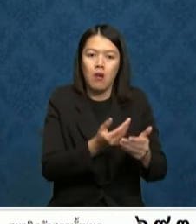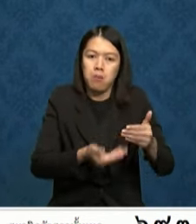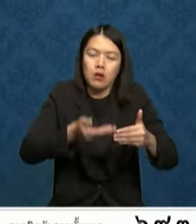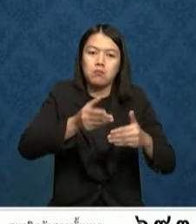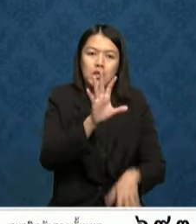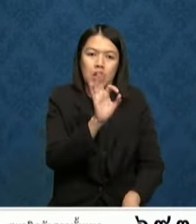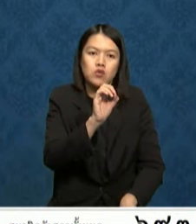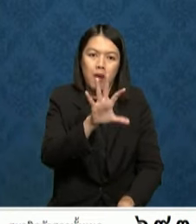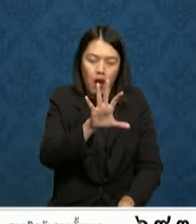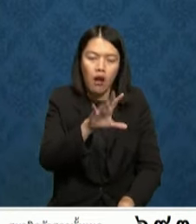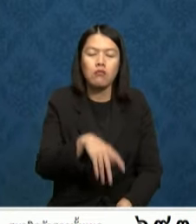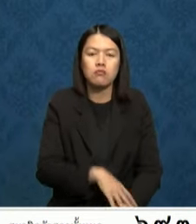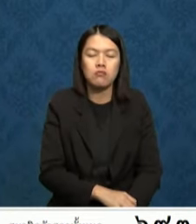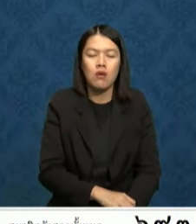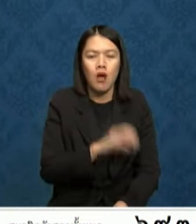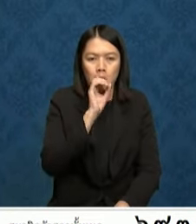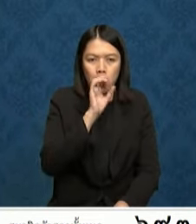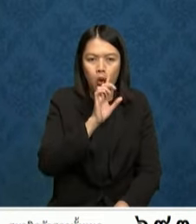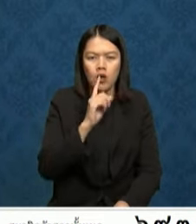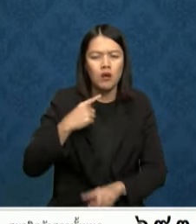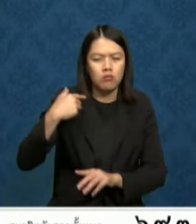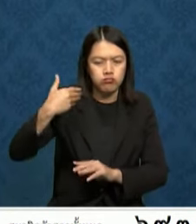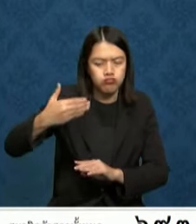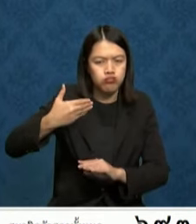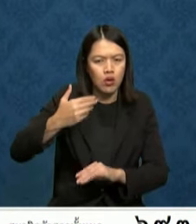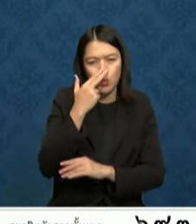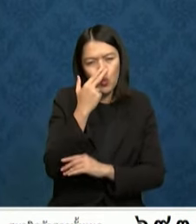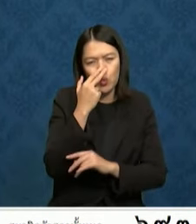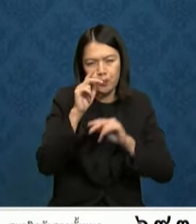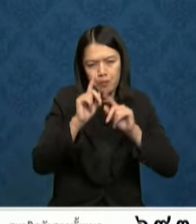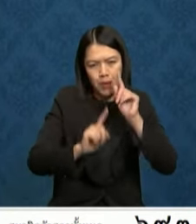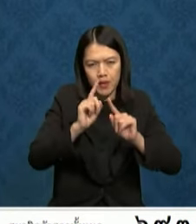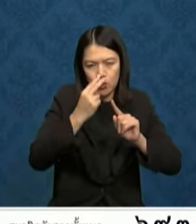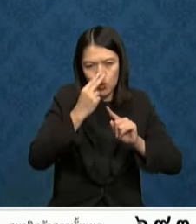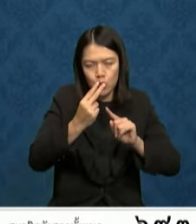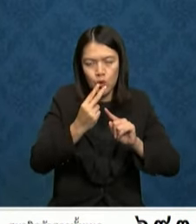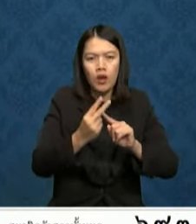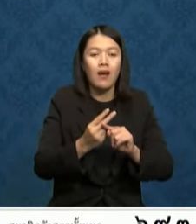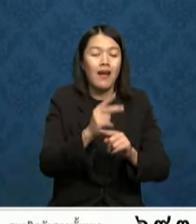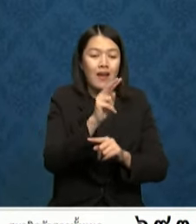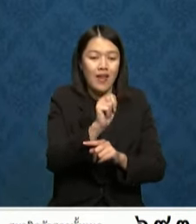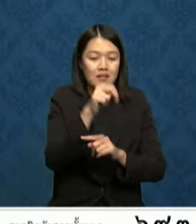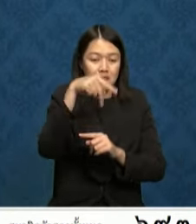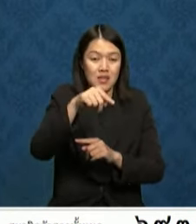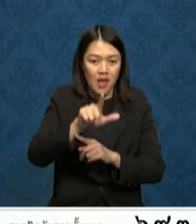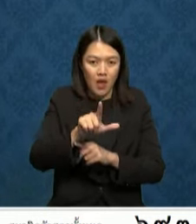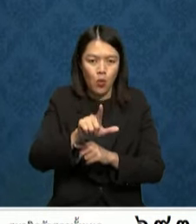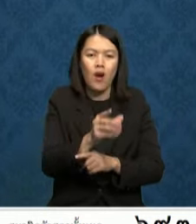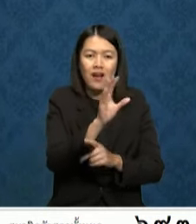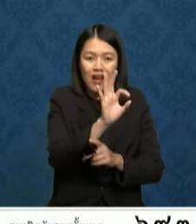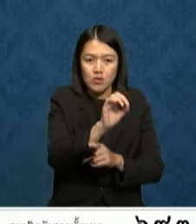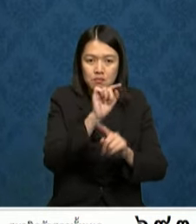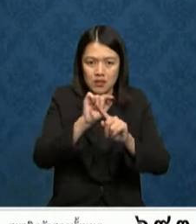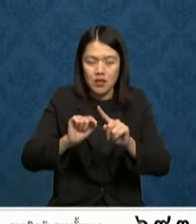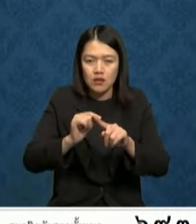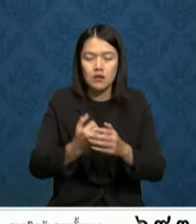95แน่นอนแต่ผมอยากจะเรียนนะครับว่าในหลายเดือนนี้ได้มอนิเตอร์แล้วถึงแม้ว่าตัว nplเนี่ยจะอยู่ที่ระดับ 90%ก็